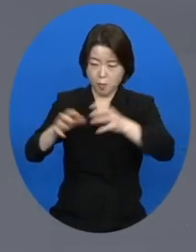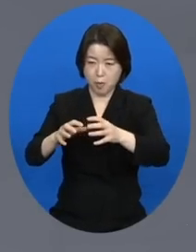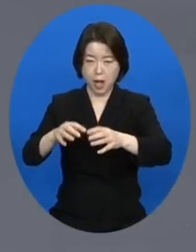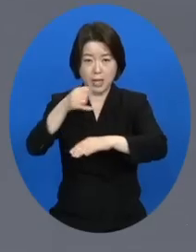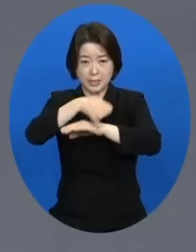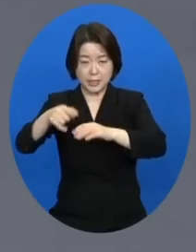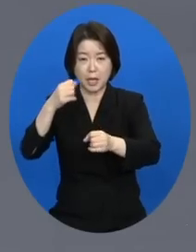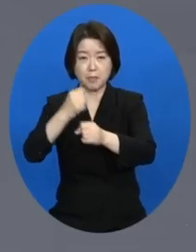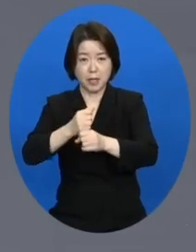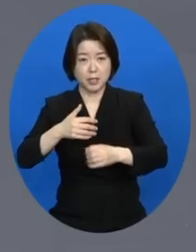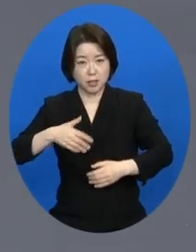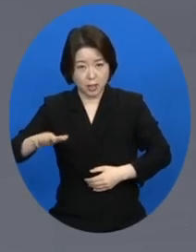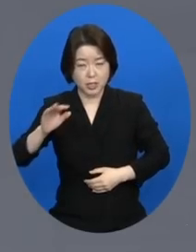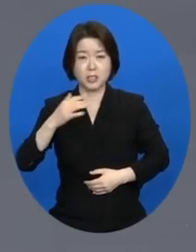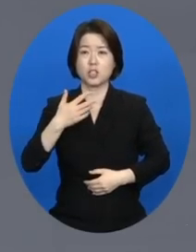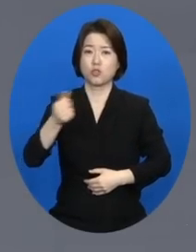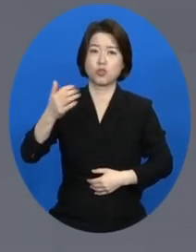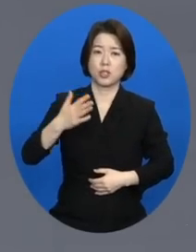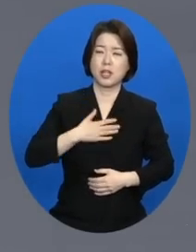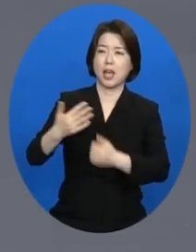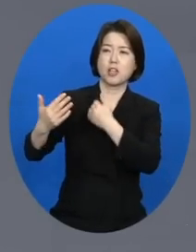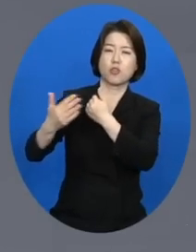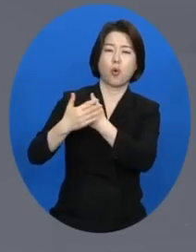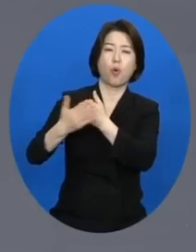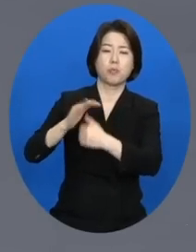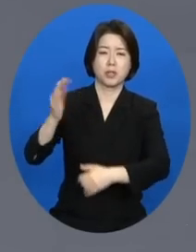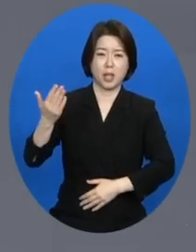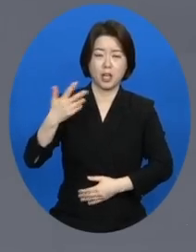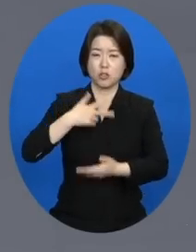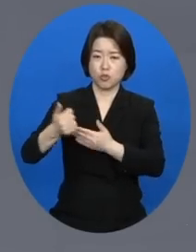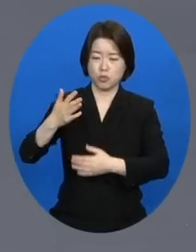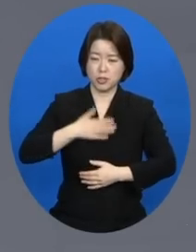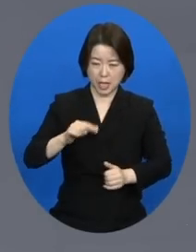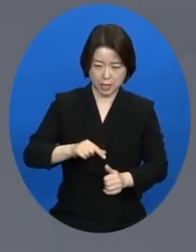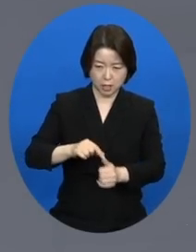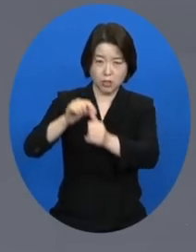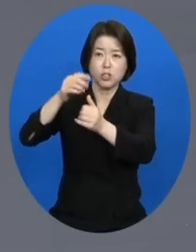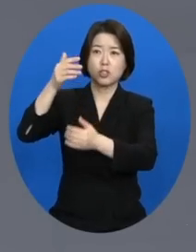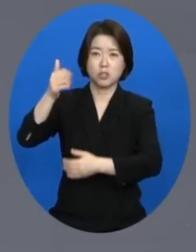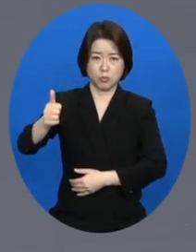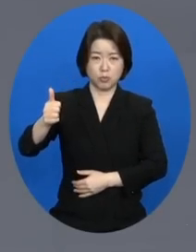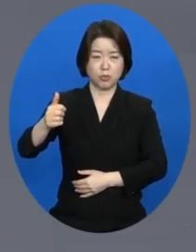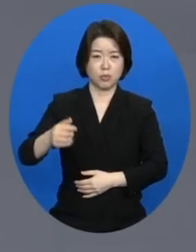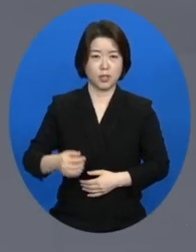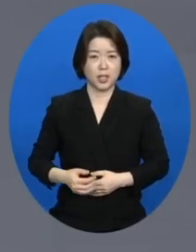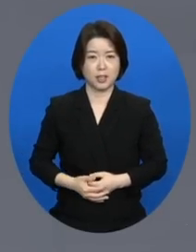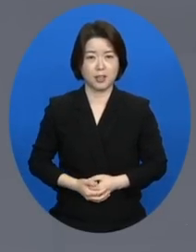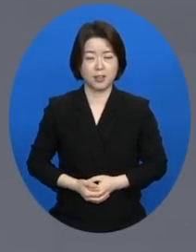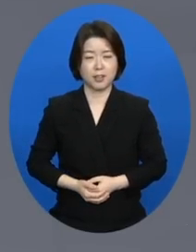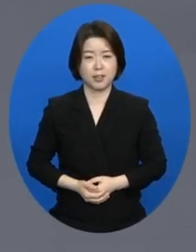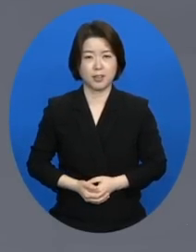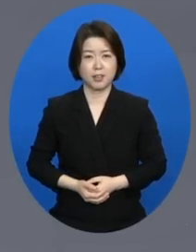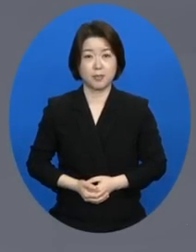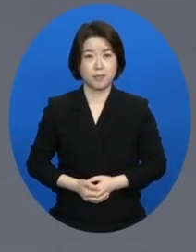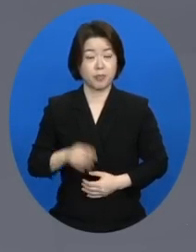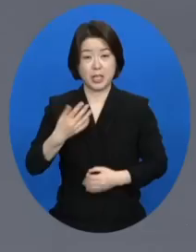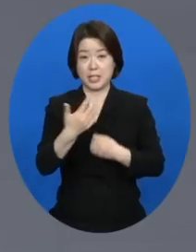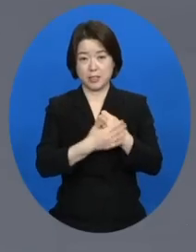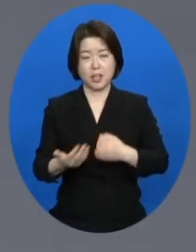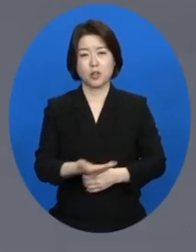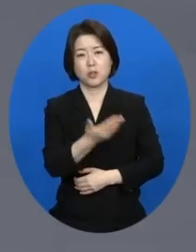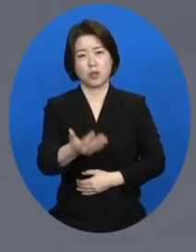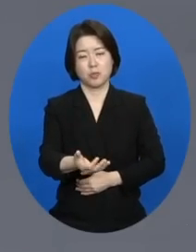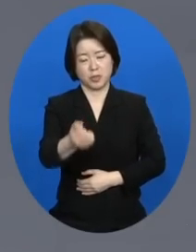디자인하시니 주는 나의 도움이시오 주는 나를 건지시는 분이십니다. 이 은혜가 여러분들에게